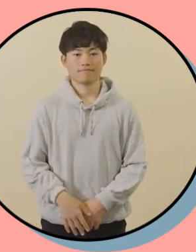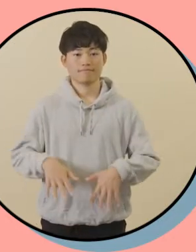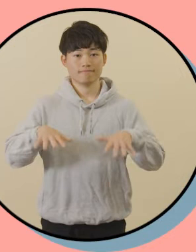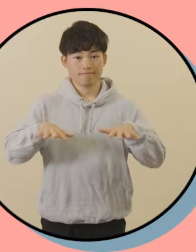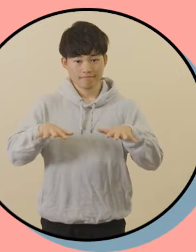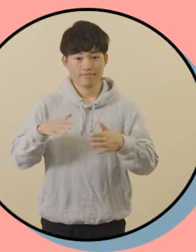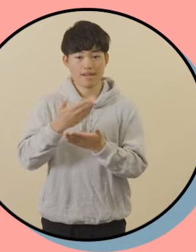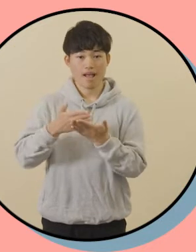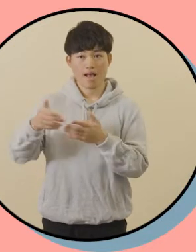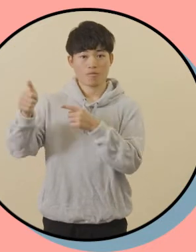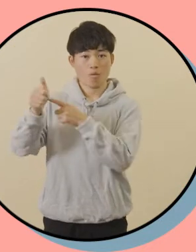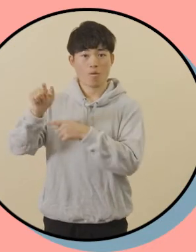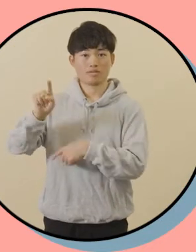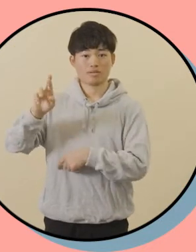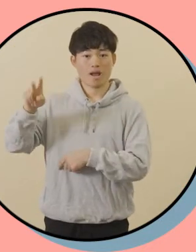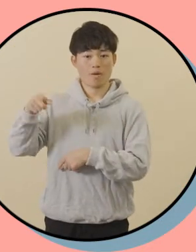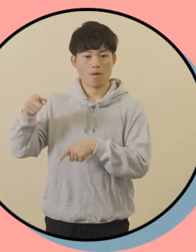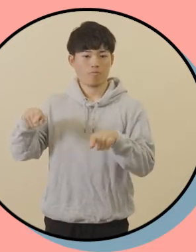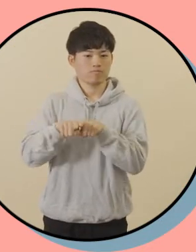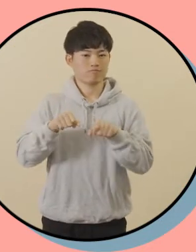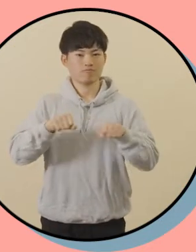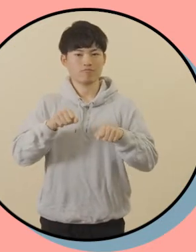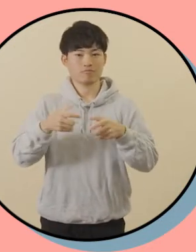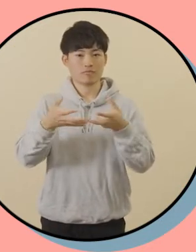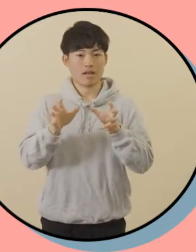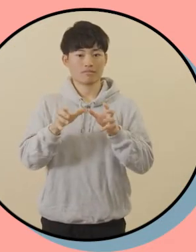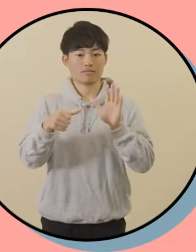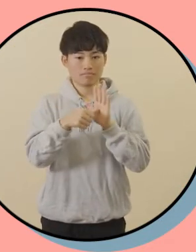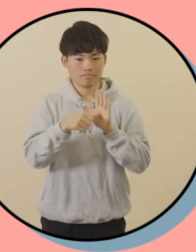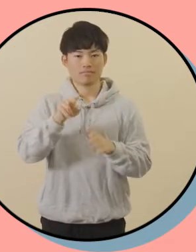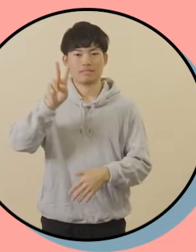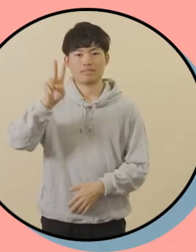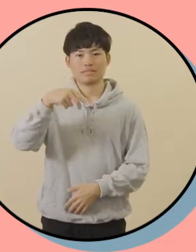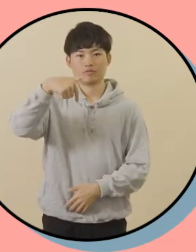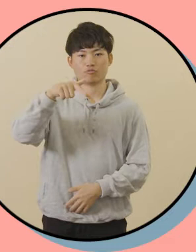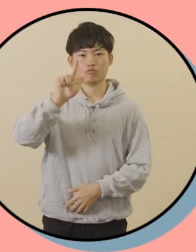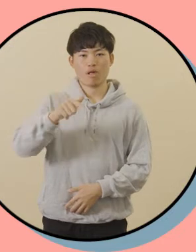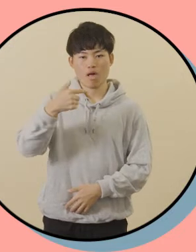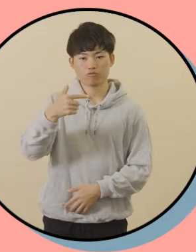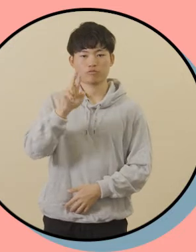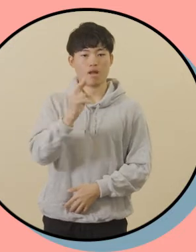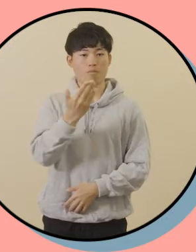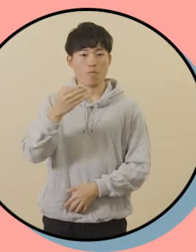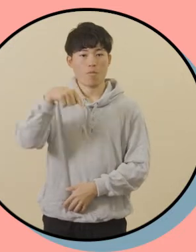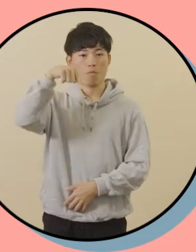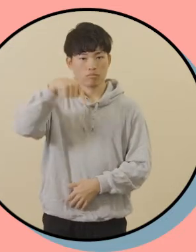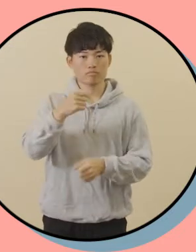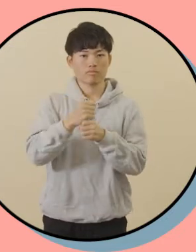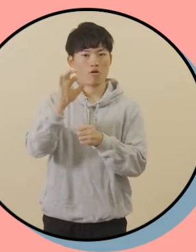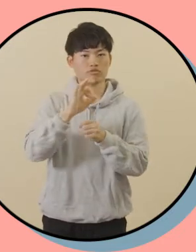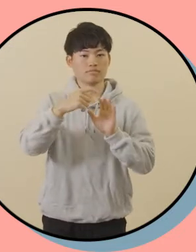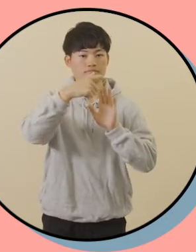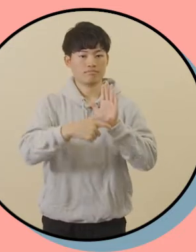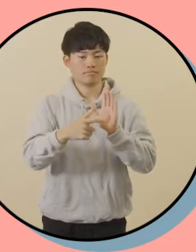今回は、アーティストの平野亮さんと一緒に、私たちが活動しているリフレームラボという団体で、モルメタモという作